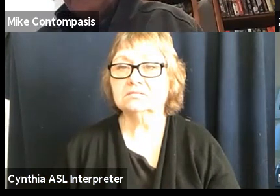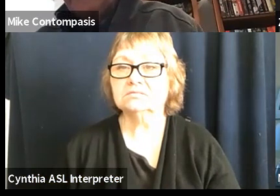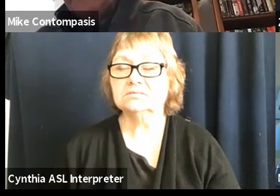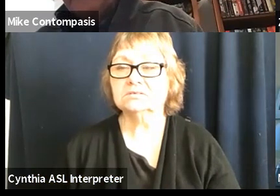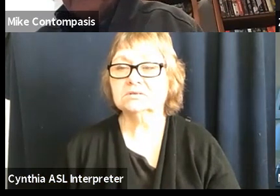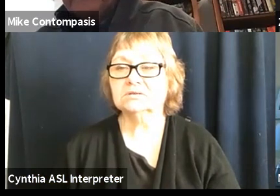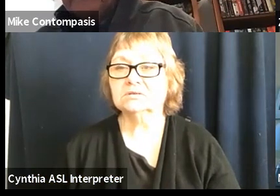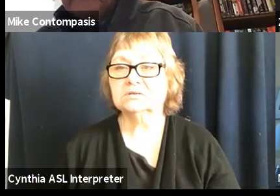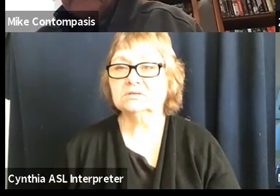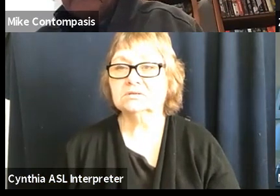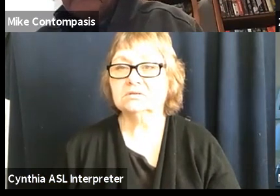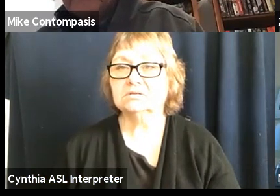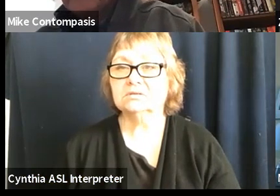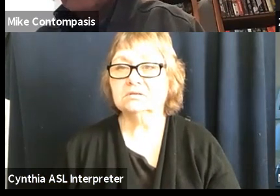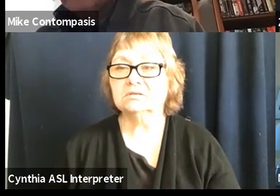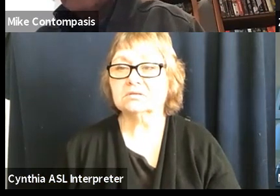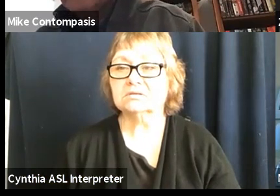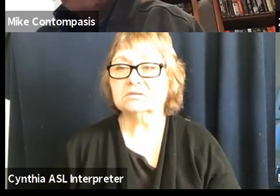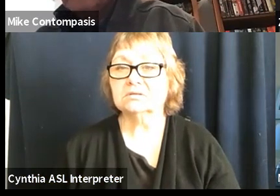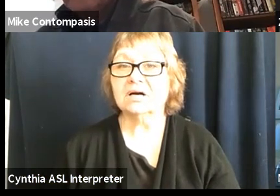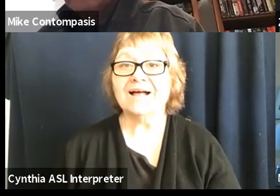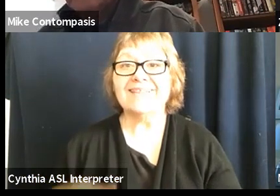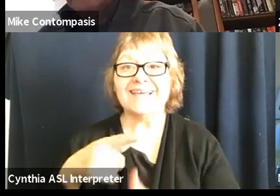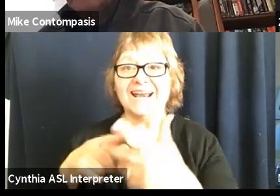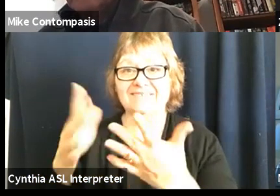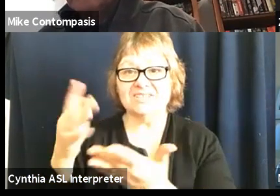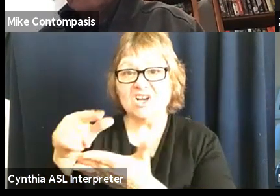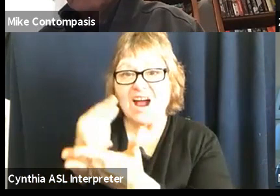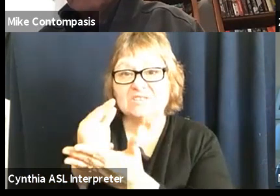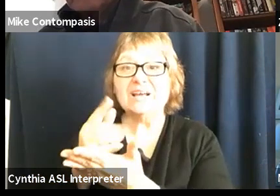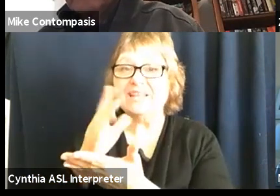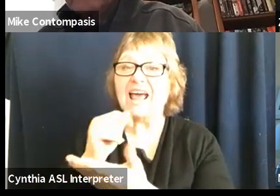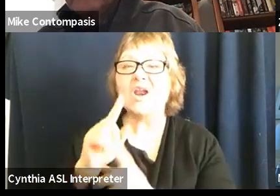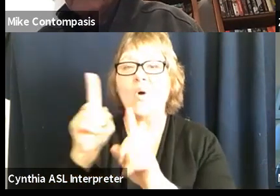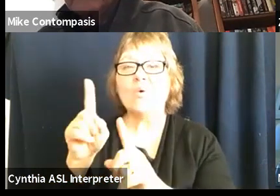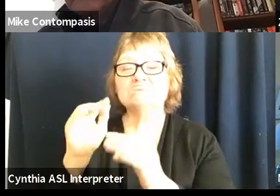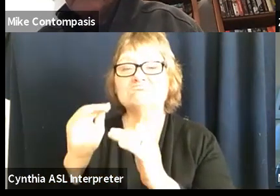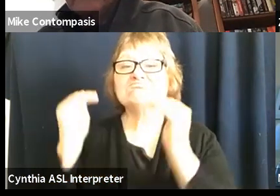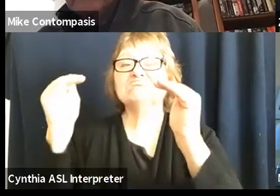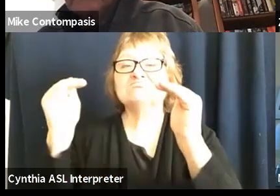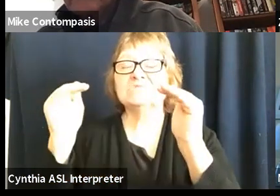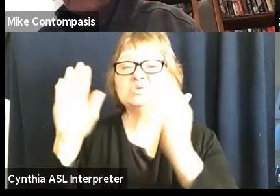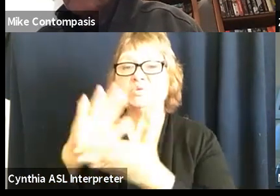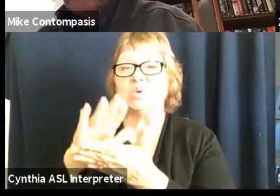咁样佢哋可以考到更加好嘅学校。Then they can get into better schools through exams.